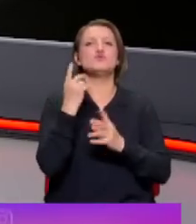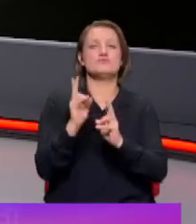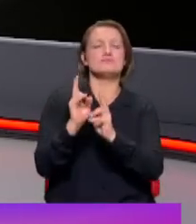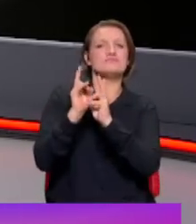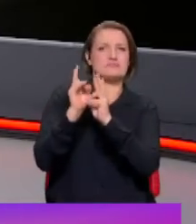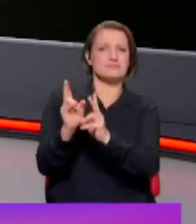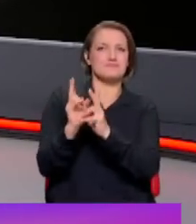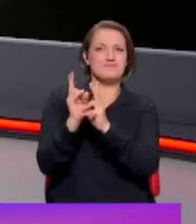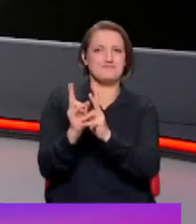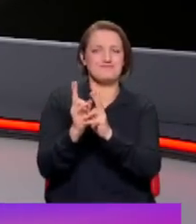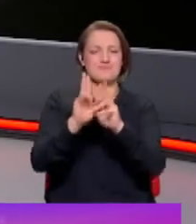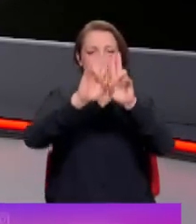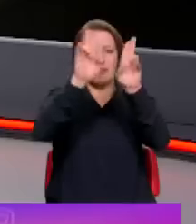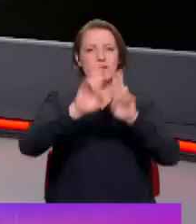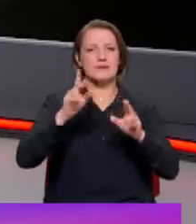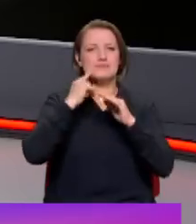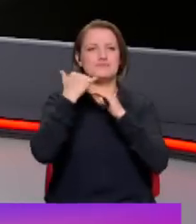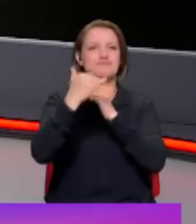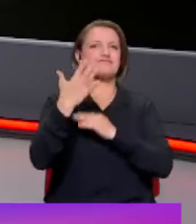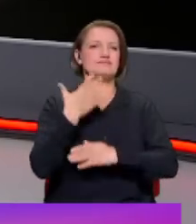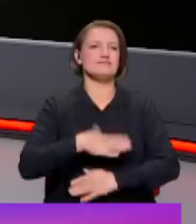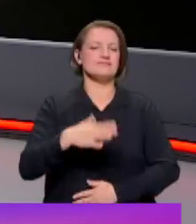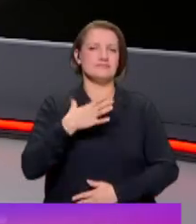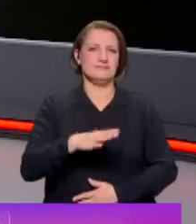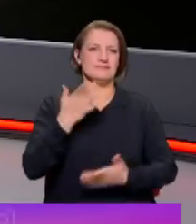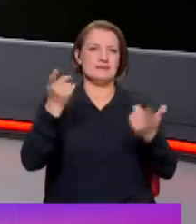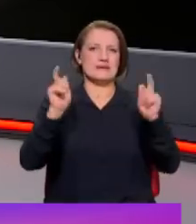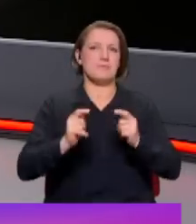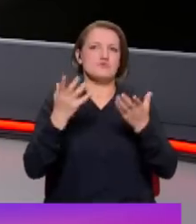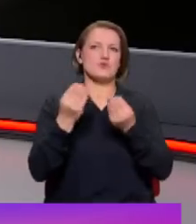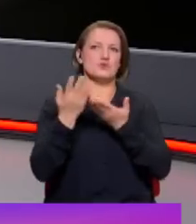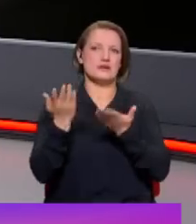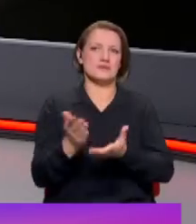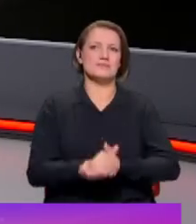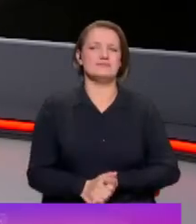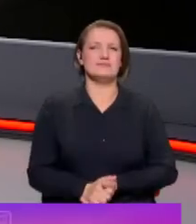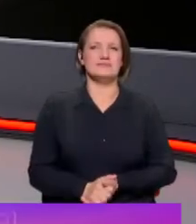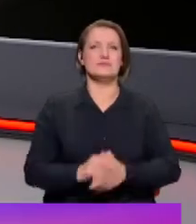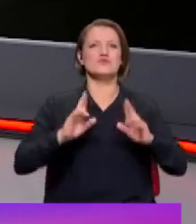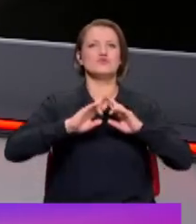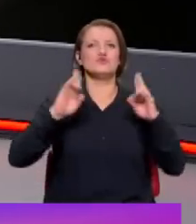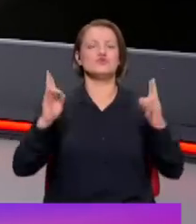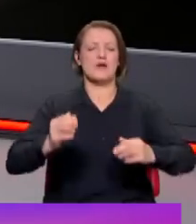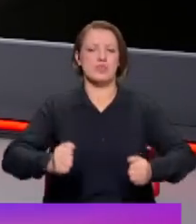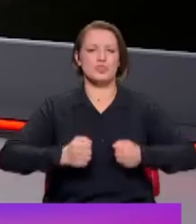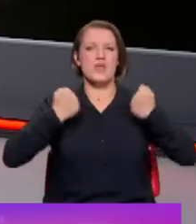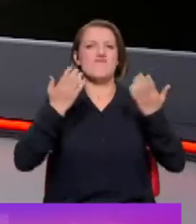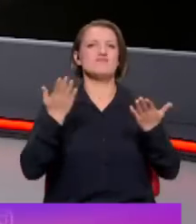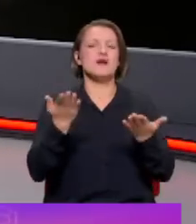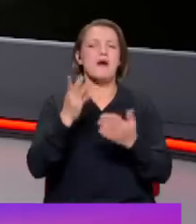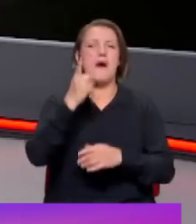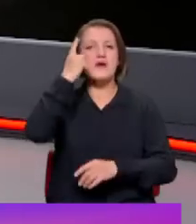kendilerince bu uluslararası toplumun istediğini yerine getirmiş oldular dünya devleri duruyor İsrail'in